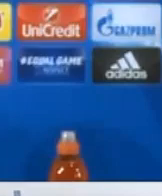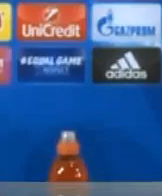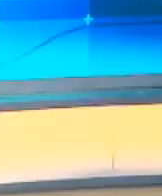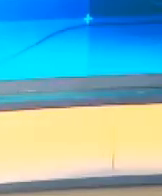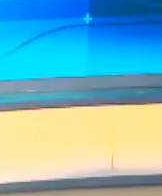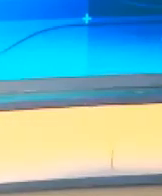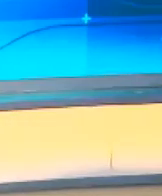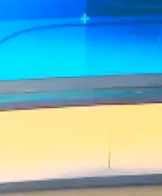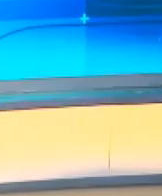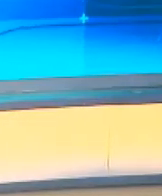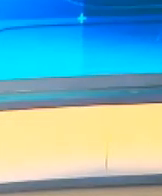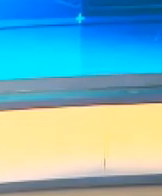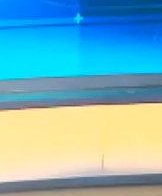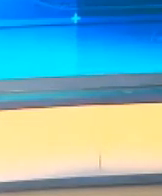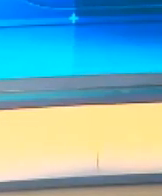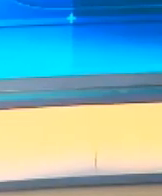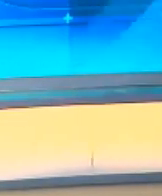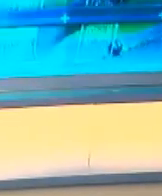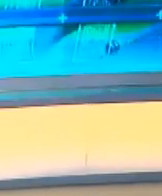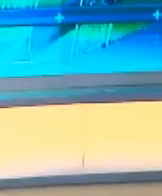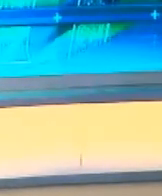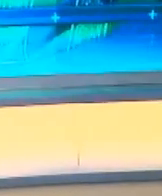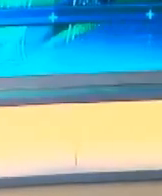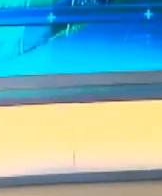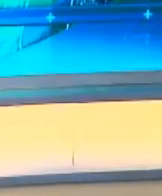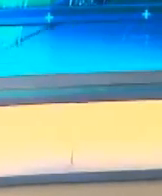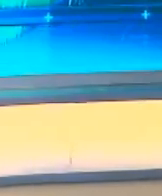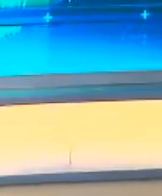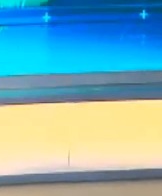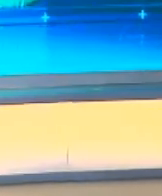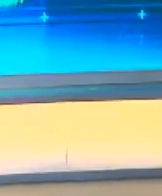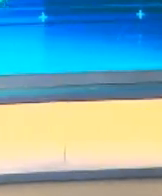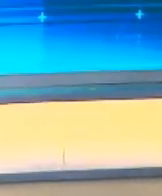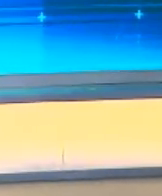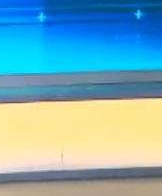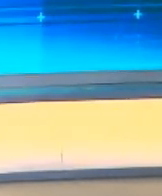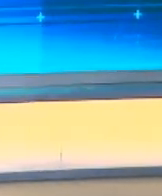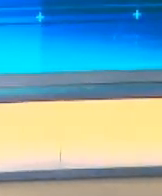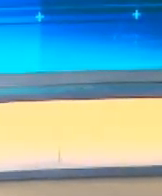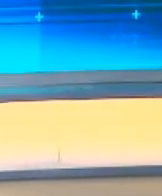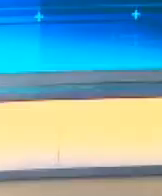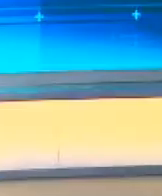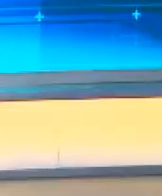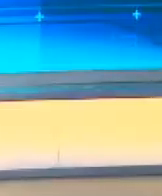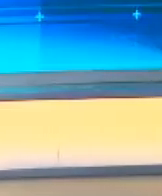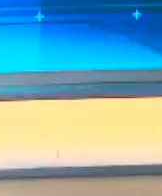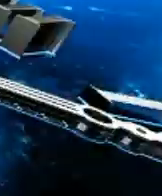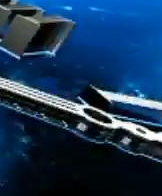Бүгінгі бар спорт ақпараттары осындай. Келесі кездескенше сау болыңыз.